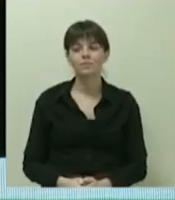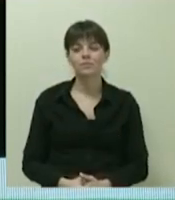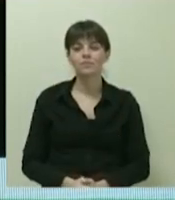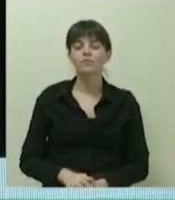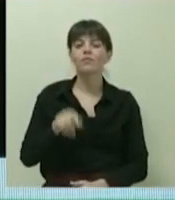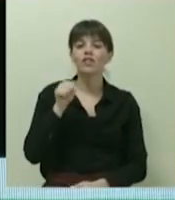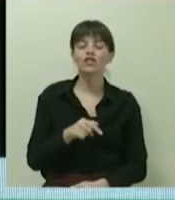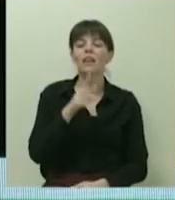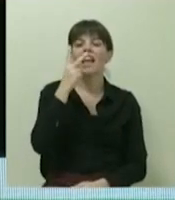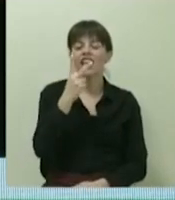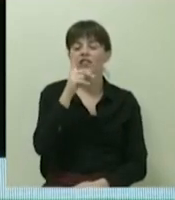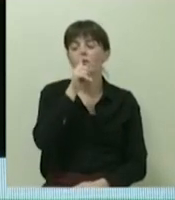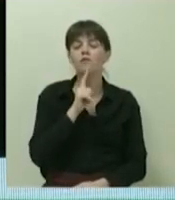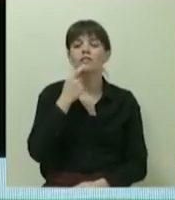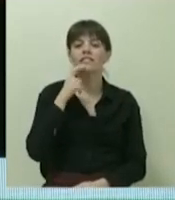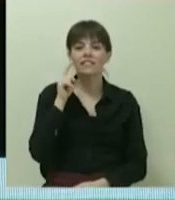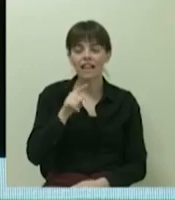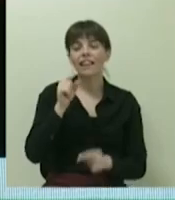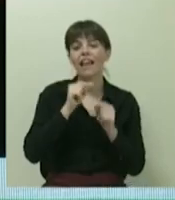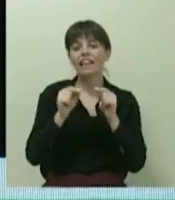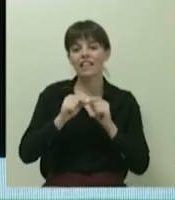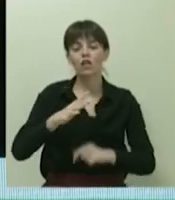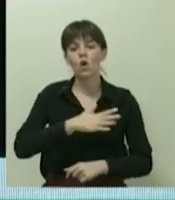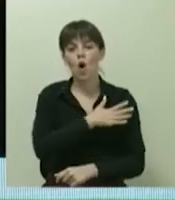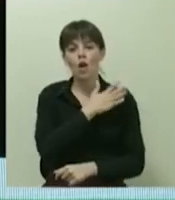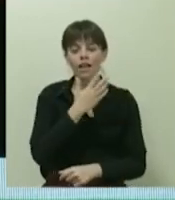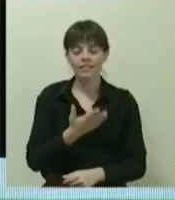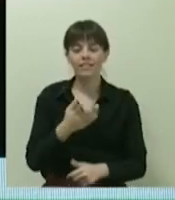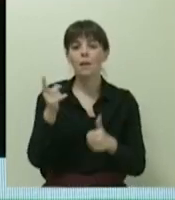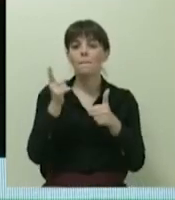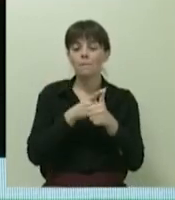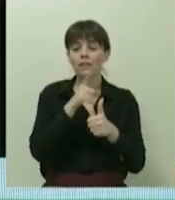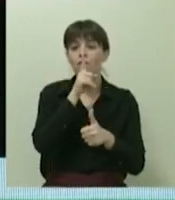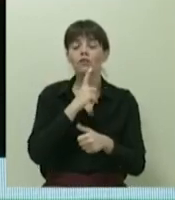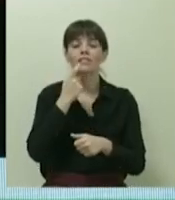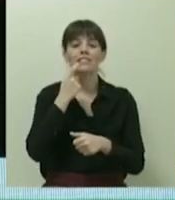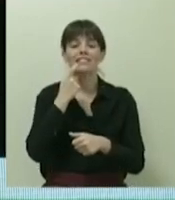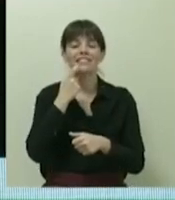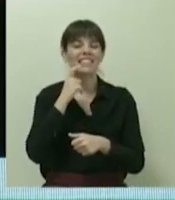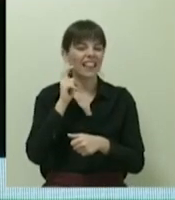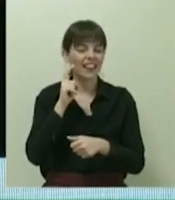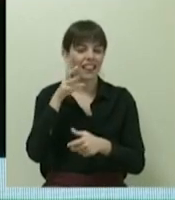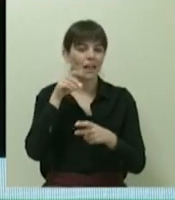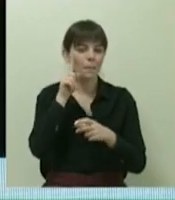Şimdi ikinci yüzyılın iktisat kongresi. Birinci yüzyıla bir bakmamız lazım.